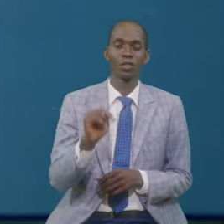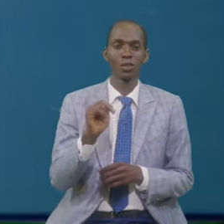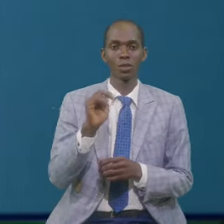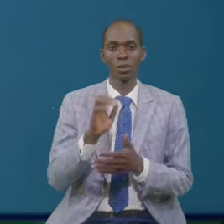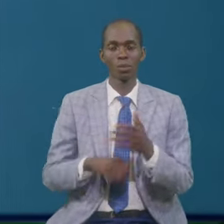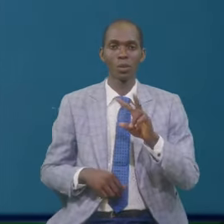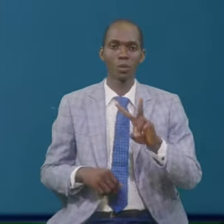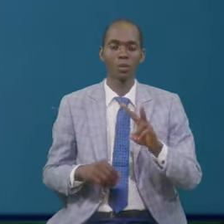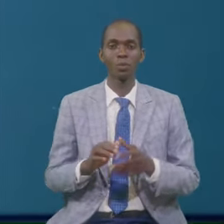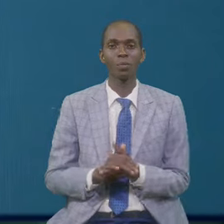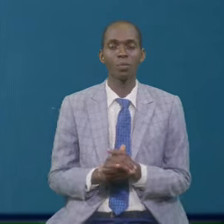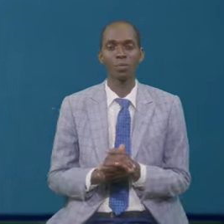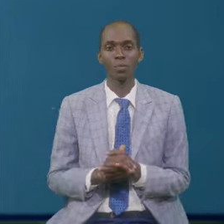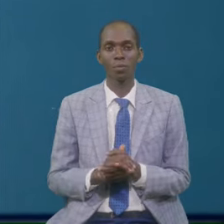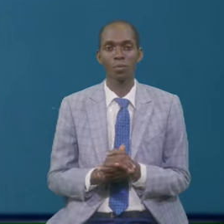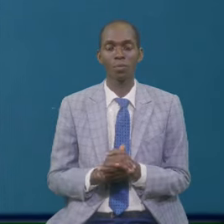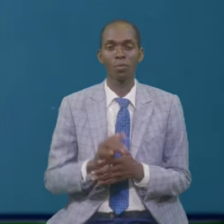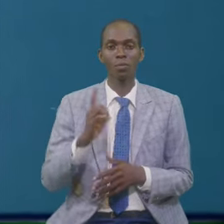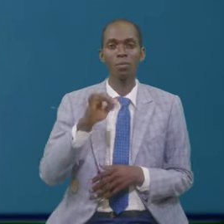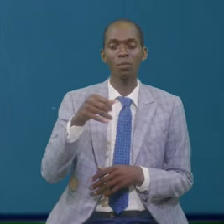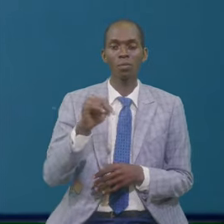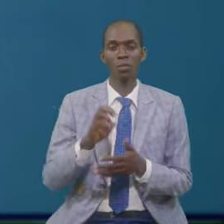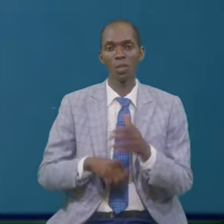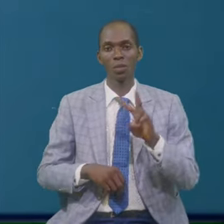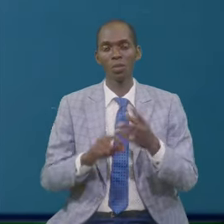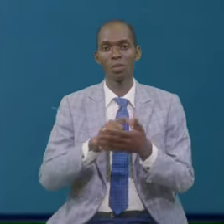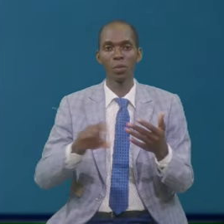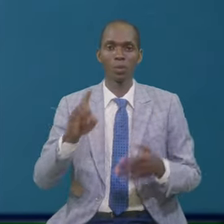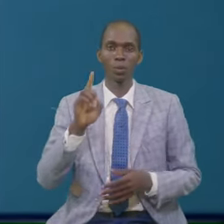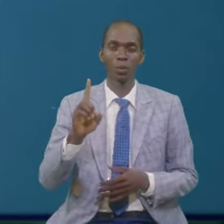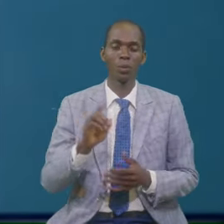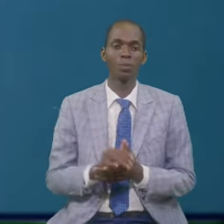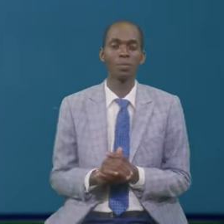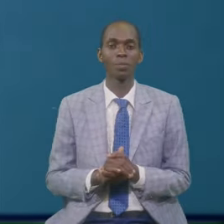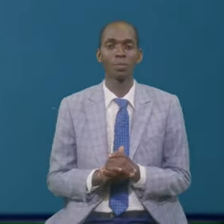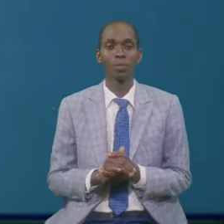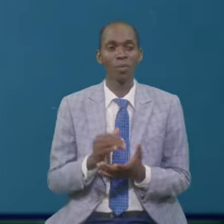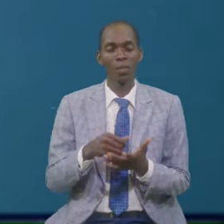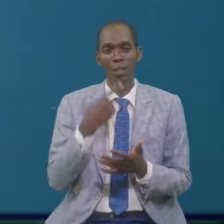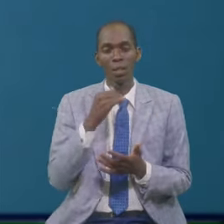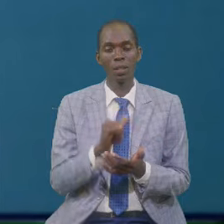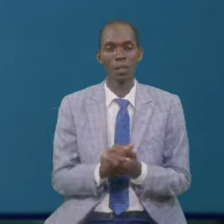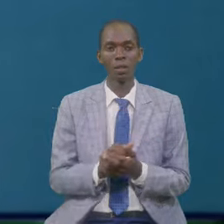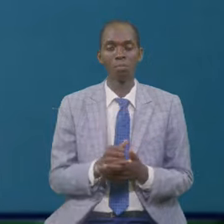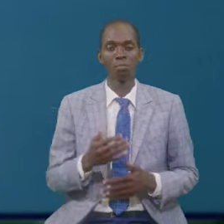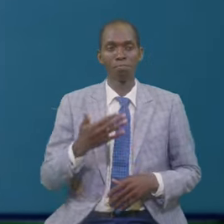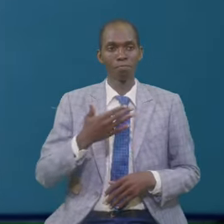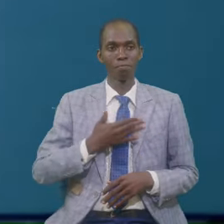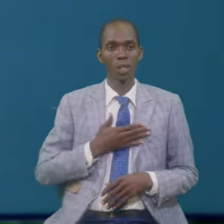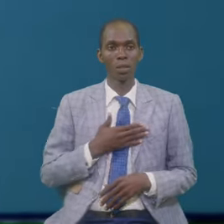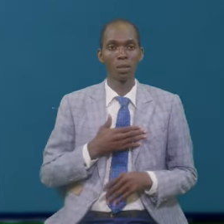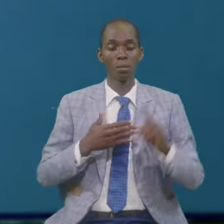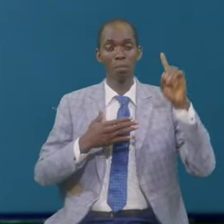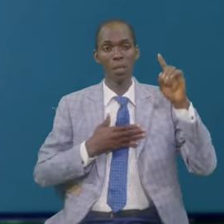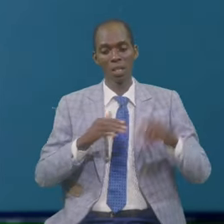మొదటి యోహాను పత్రిక 2వ అధ్యాయంలో. I'm reading from verse 1. మొదటి వచనం నుంచి నేను చదువుతున్నాను. It says, my little children, these things I